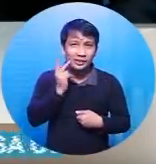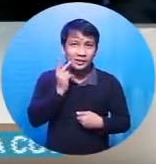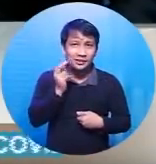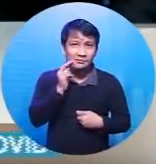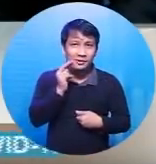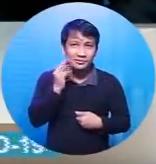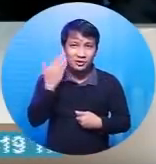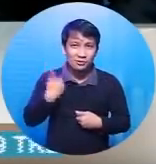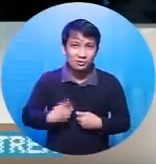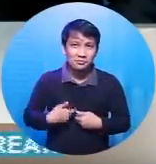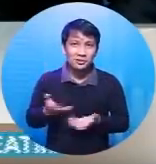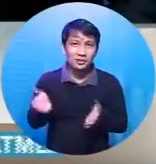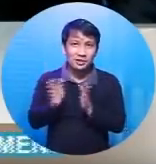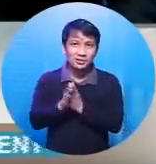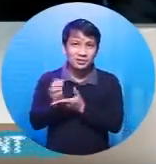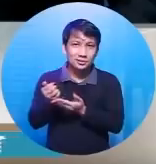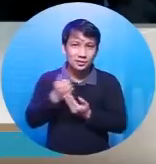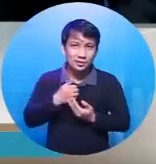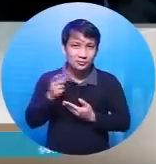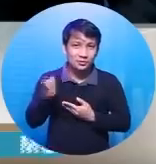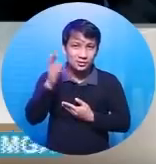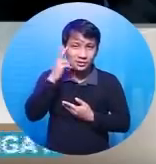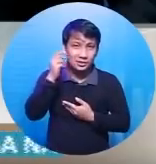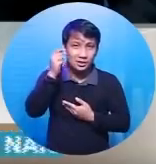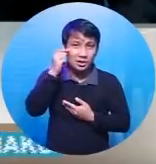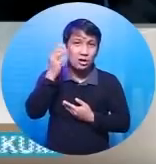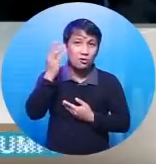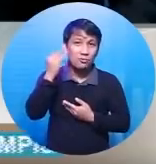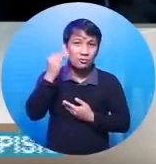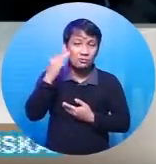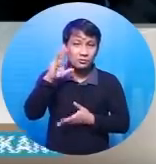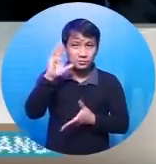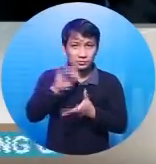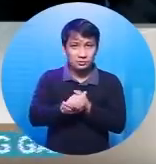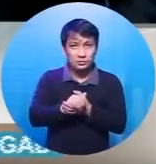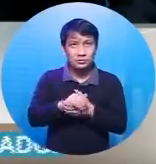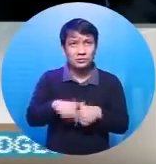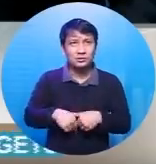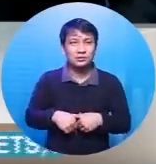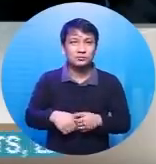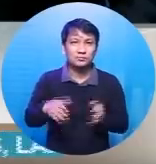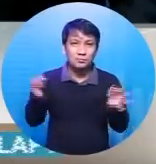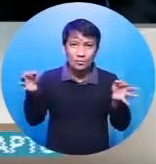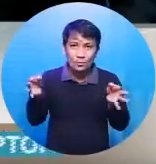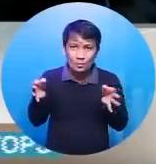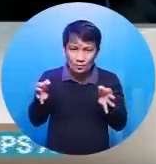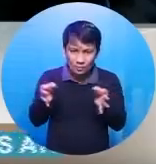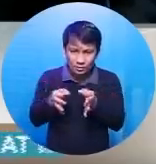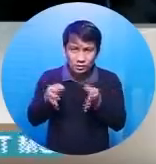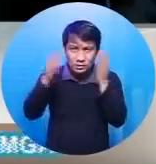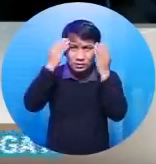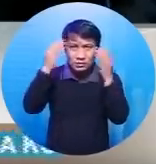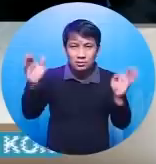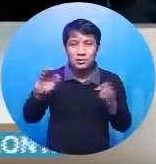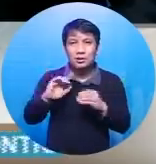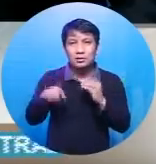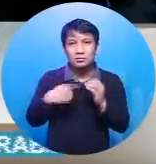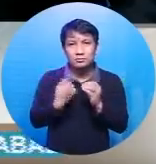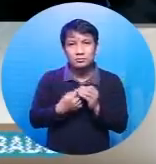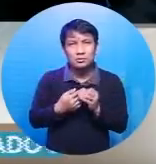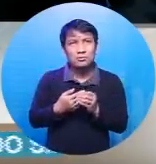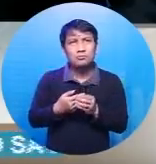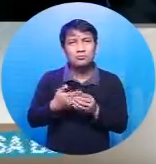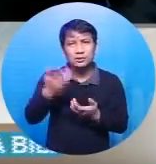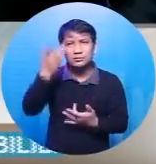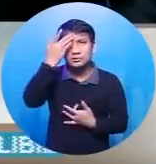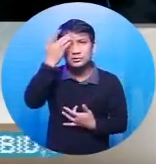po. Humihingi po ako ng tulong kasi po yung asawa ko po pumapayat. Hindi ko nga po alam kung ano